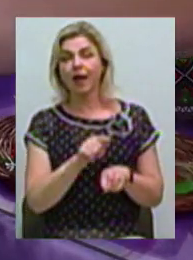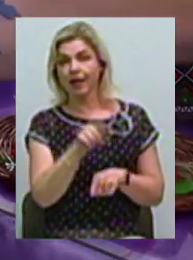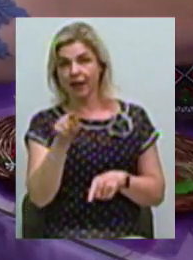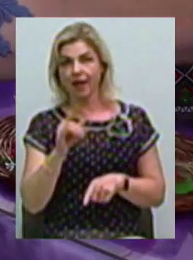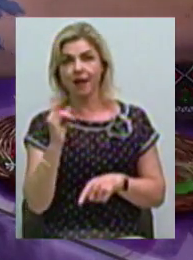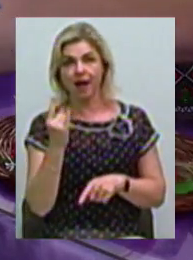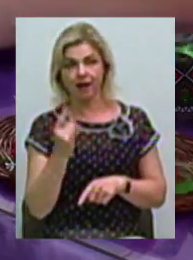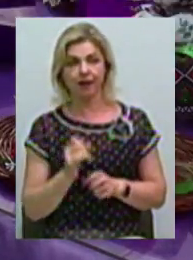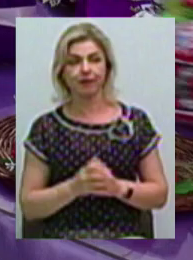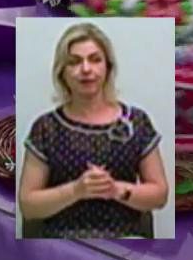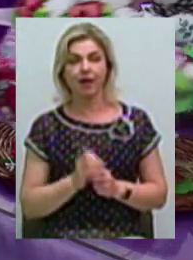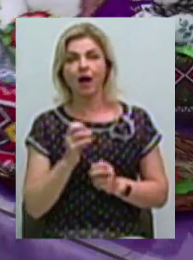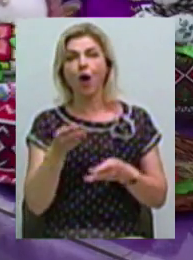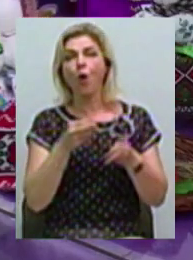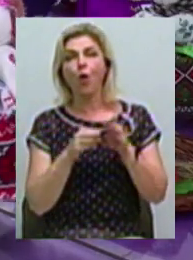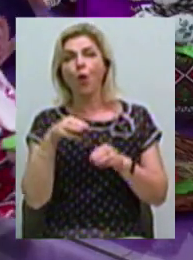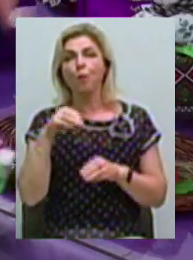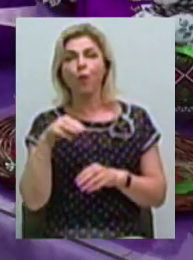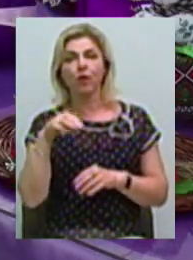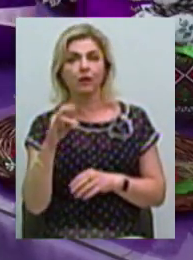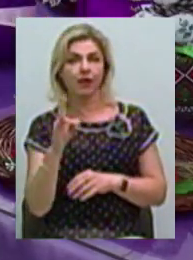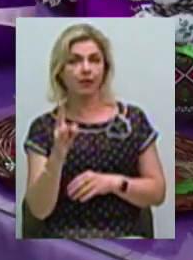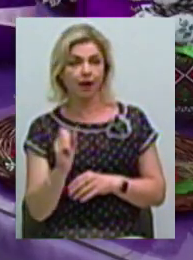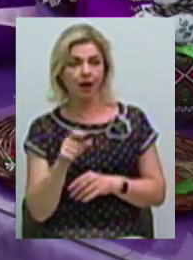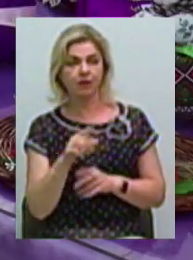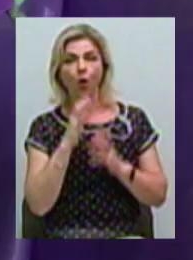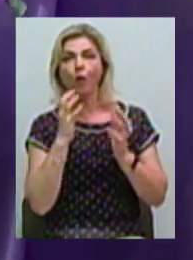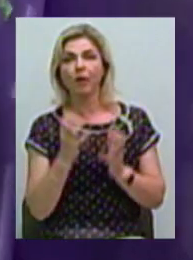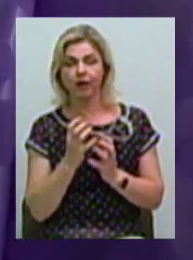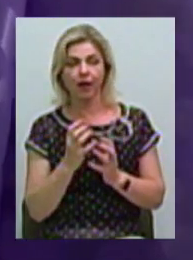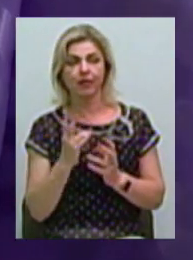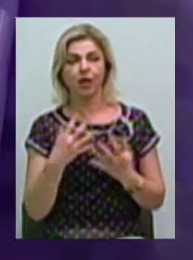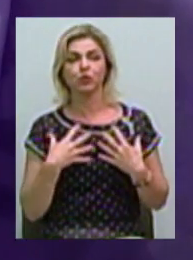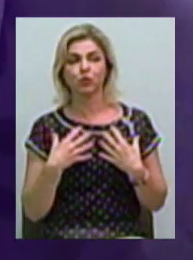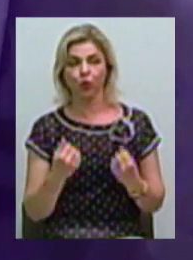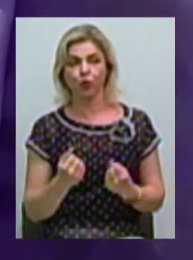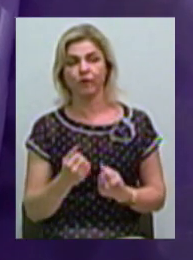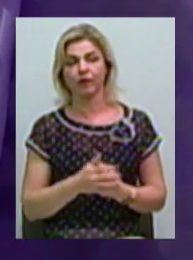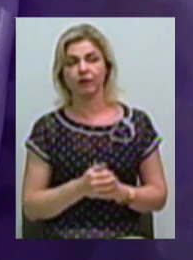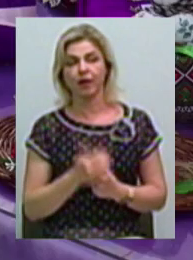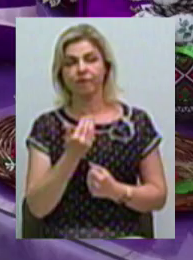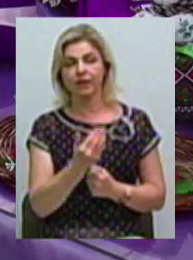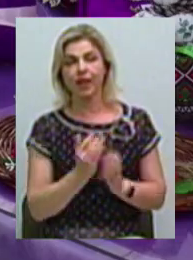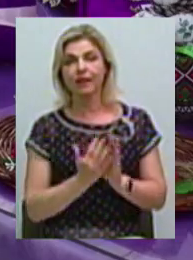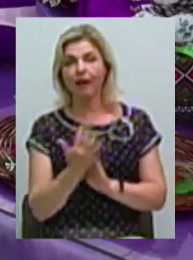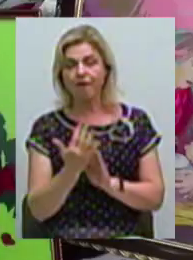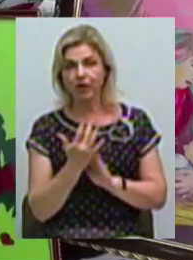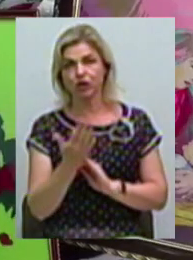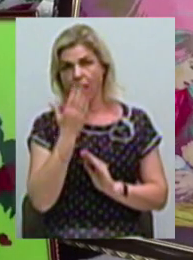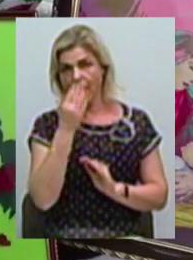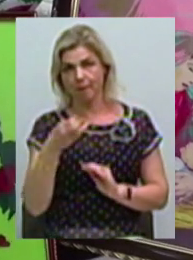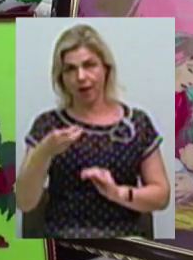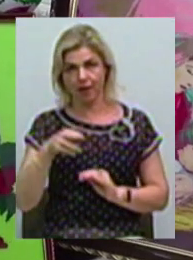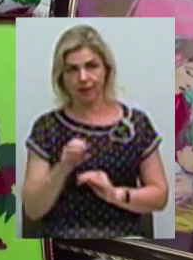наприклад, як мотанка травничка, да, вона оберігає на здоров'я, вона в неї тут травичка, м'ята, меліса.